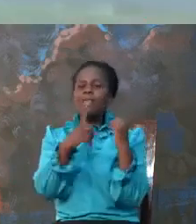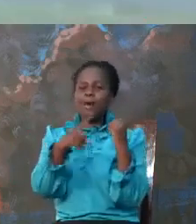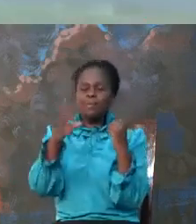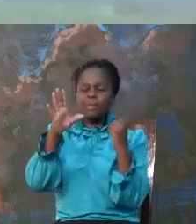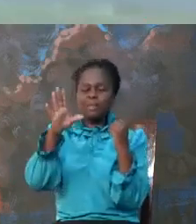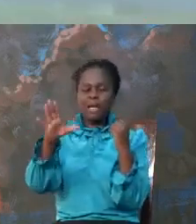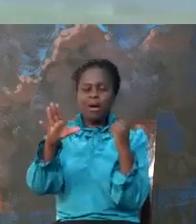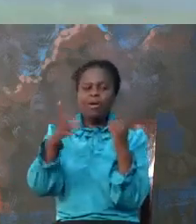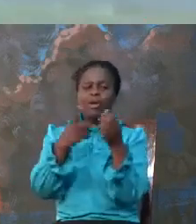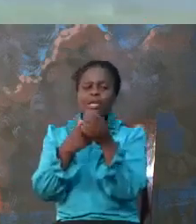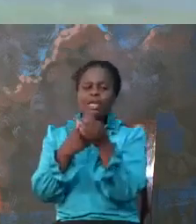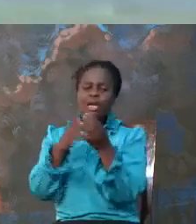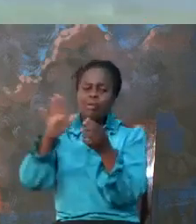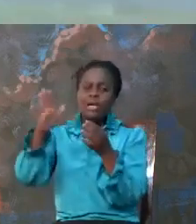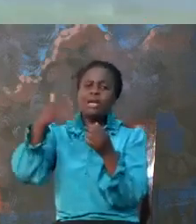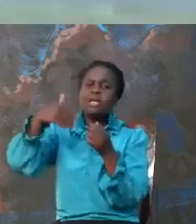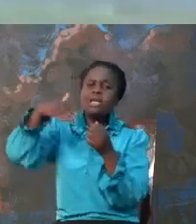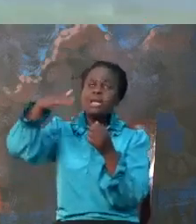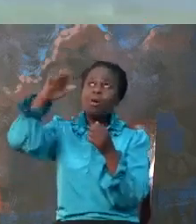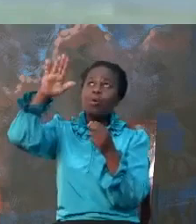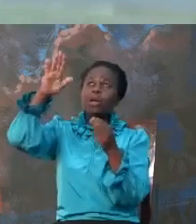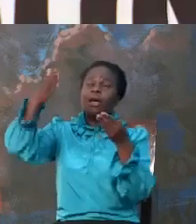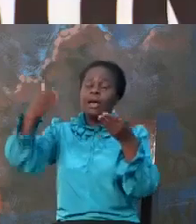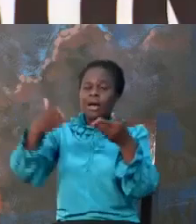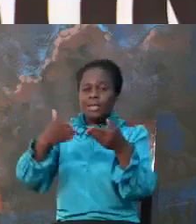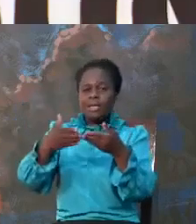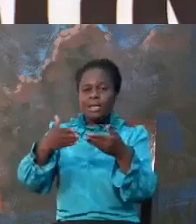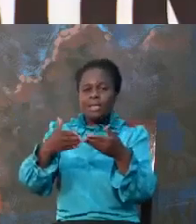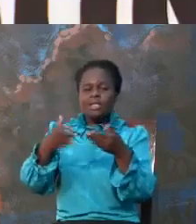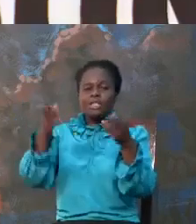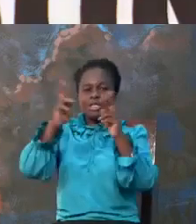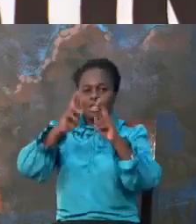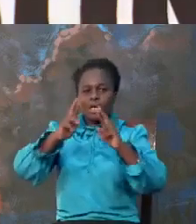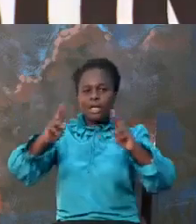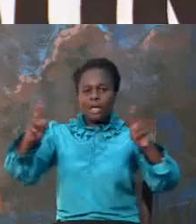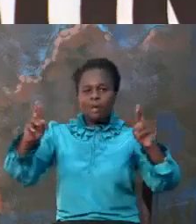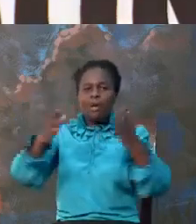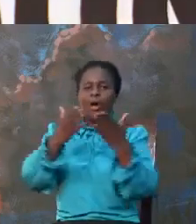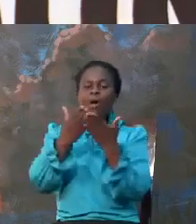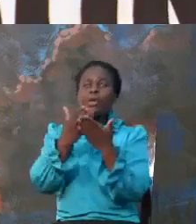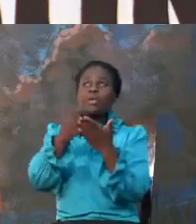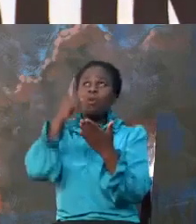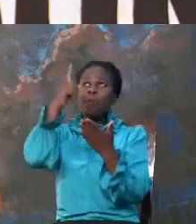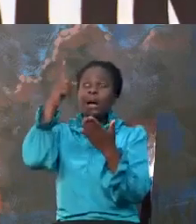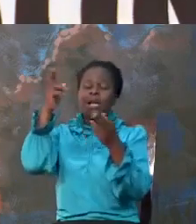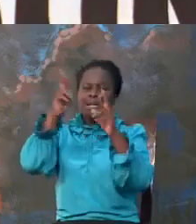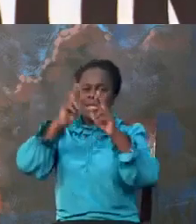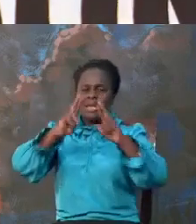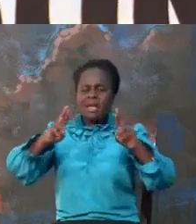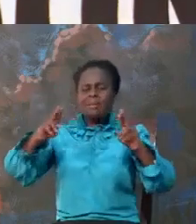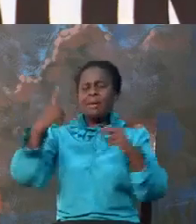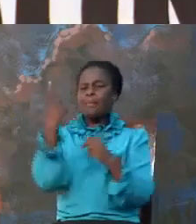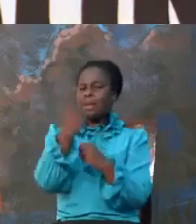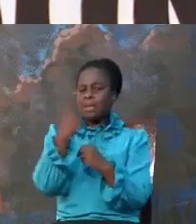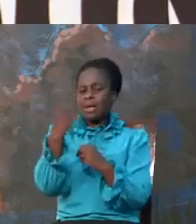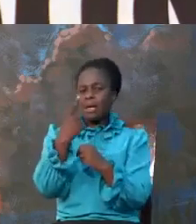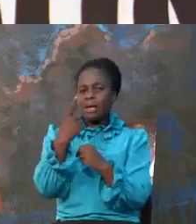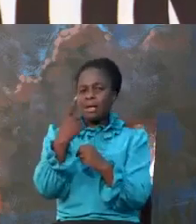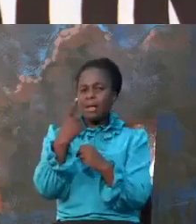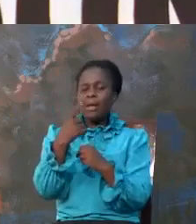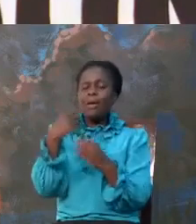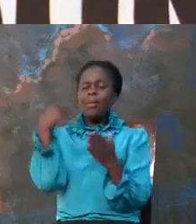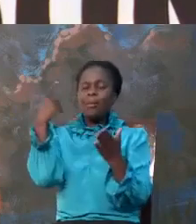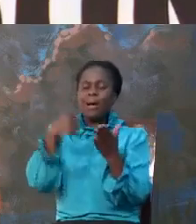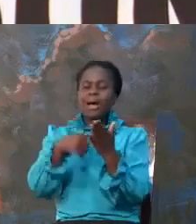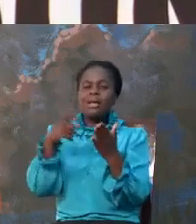yake ndio inayokwenda kwenye kiti cha rehema, maana pale ni rehema peke yake. Maana hii damu